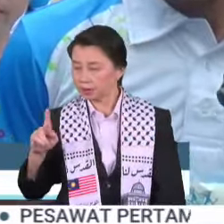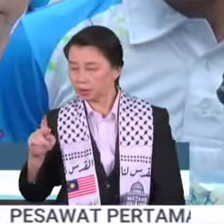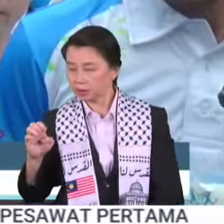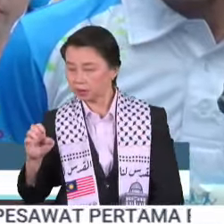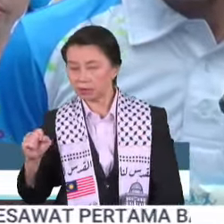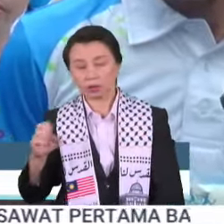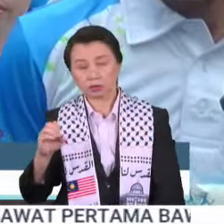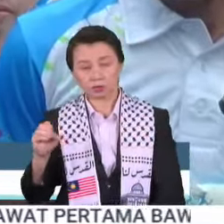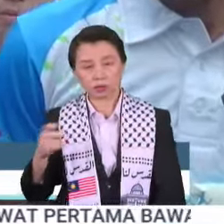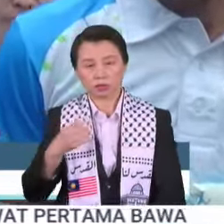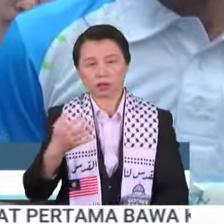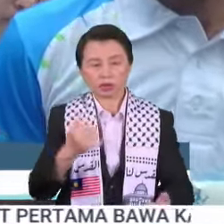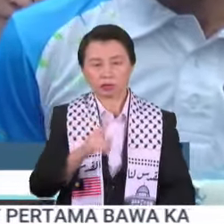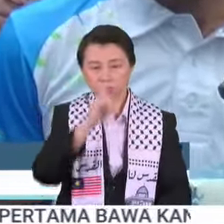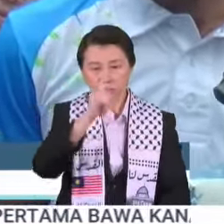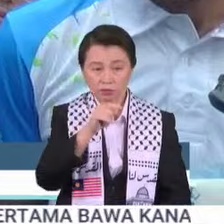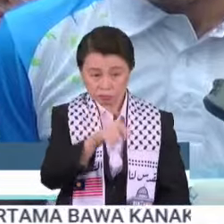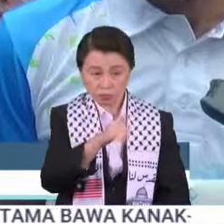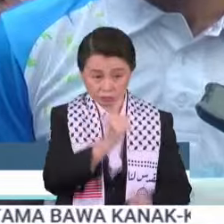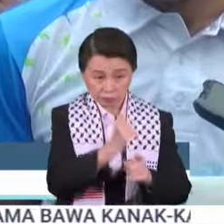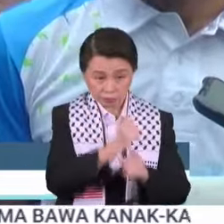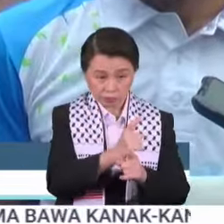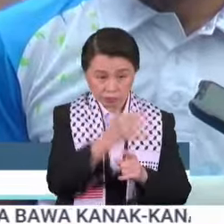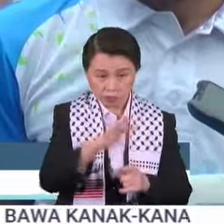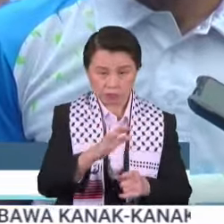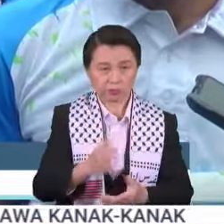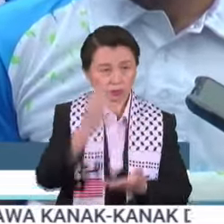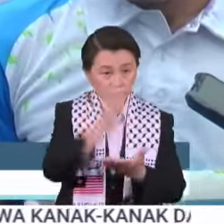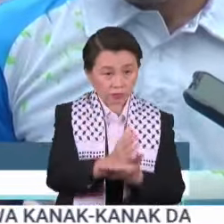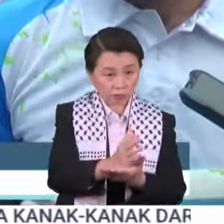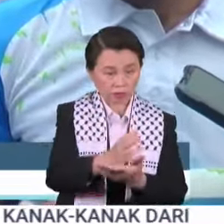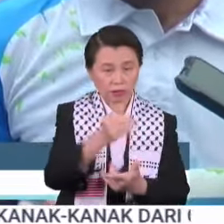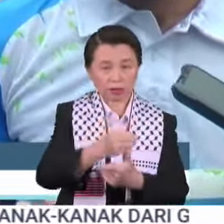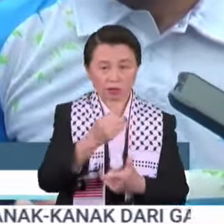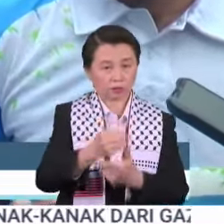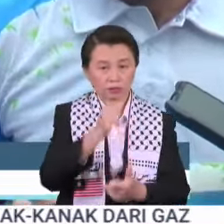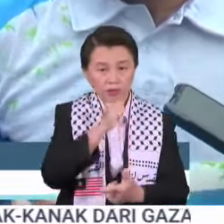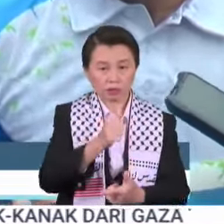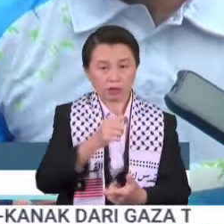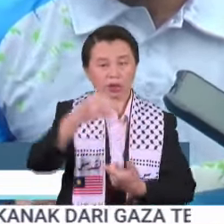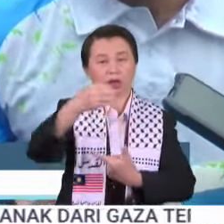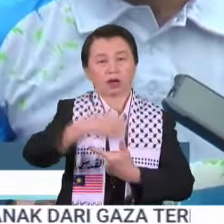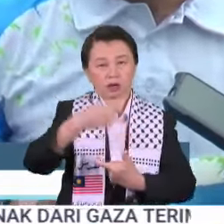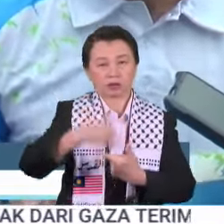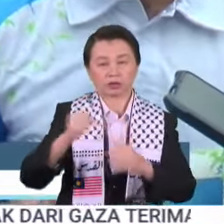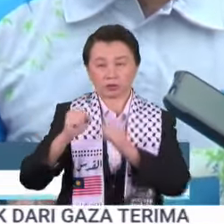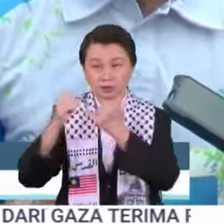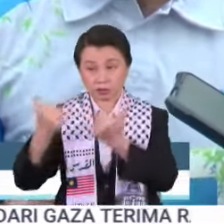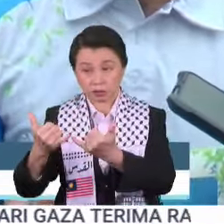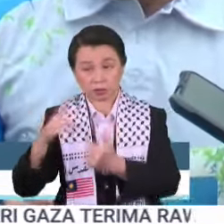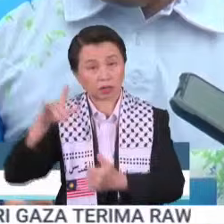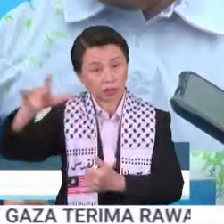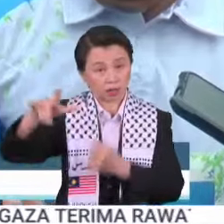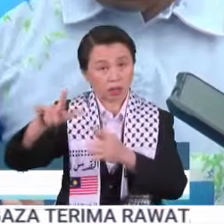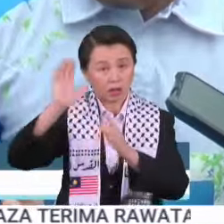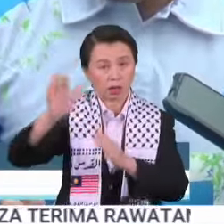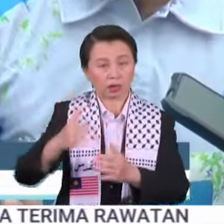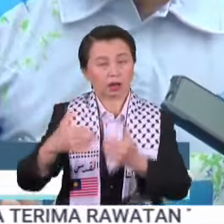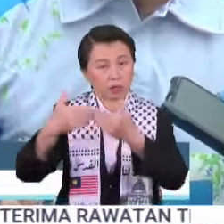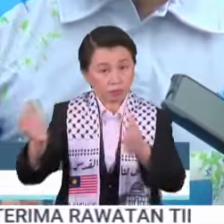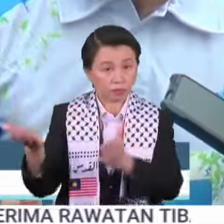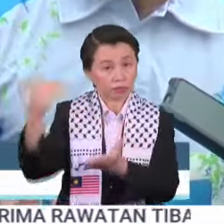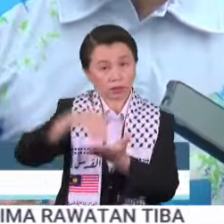dapatkan kepastian sama ada mereka ini benar-benar telah diberhentikan ataupun tidak, ataupun syarikat ini akan beroperasi